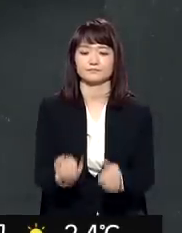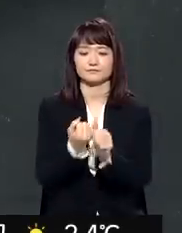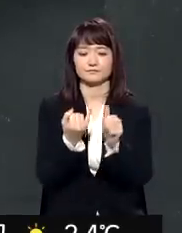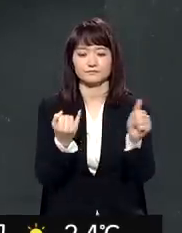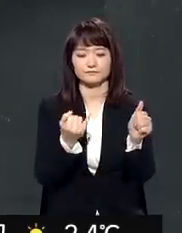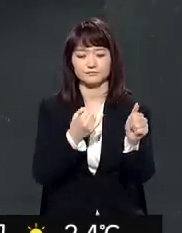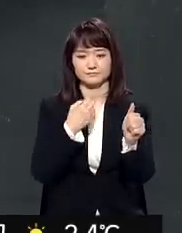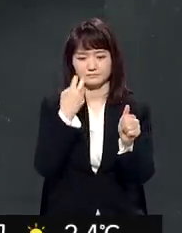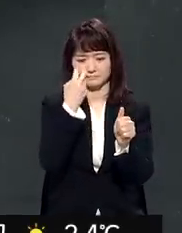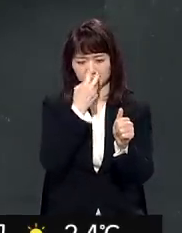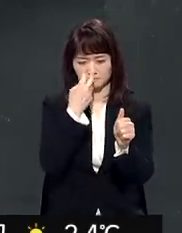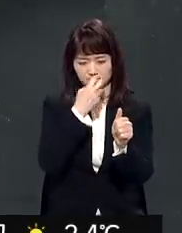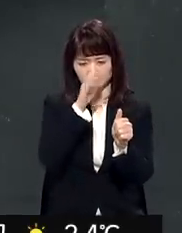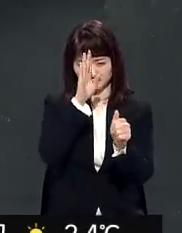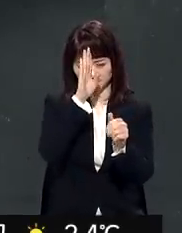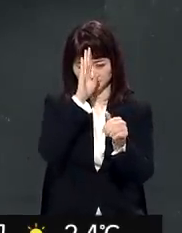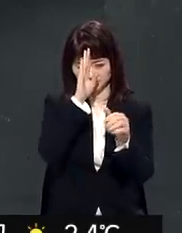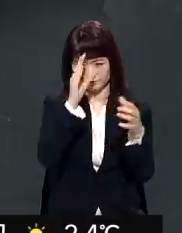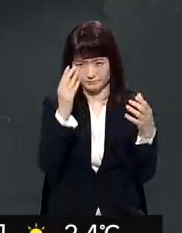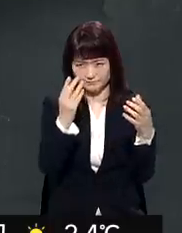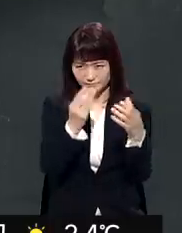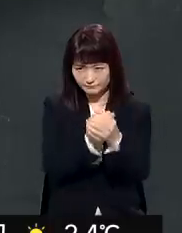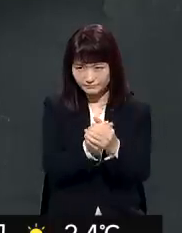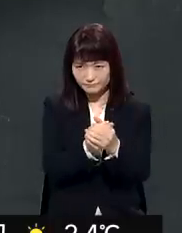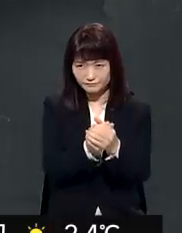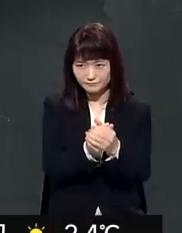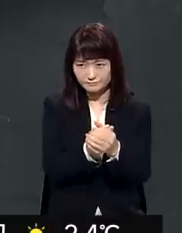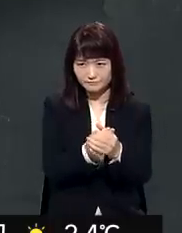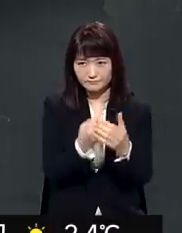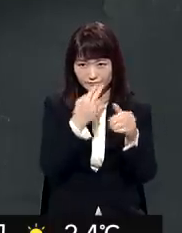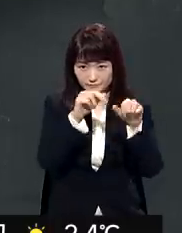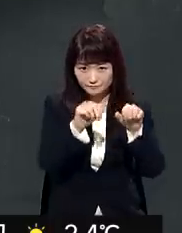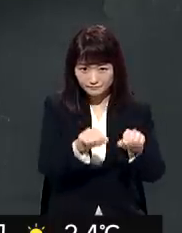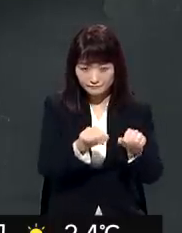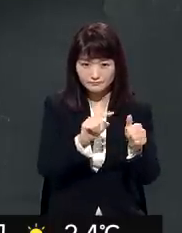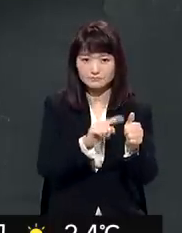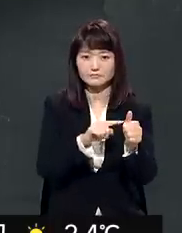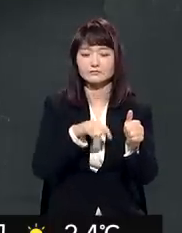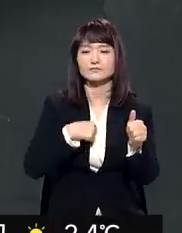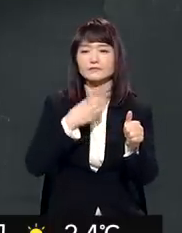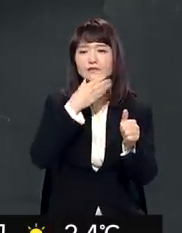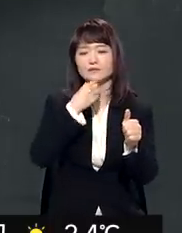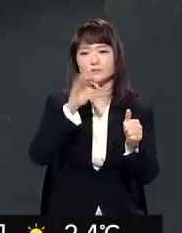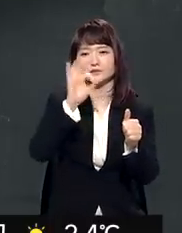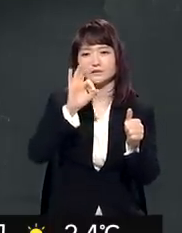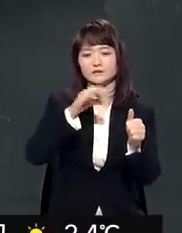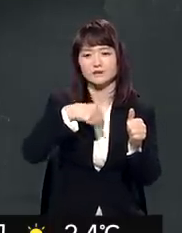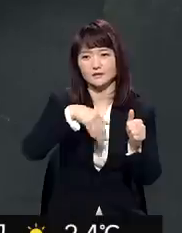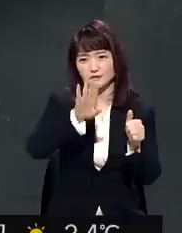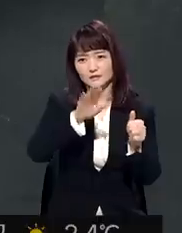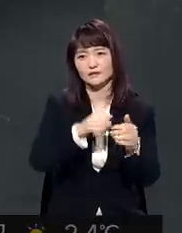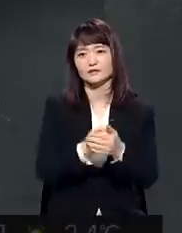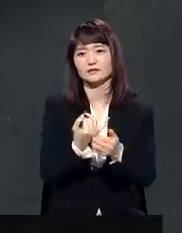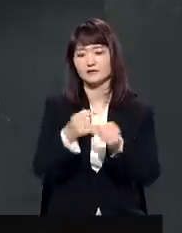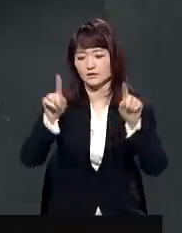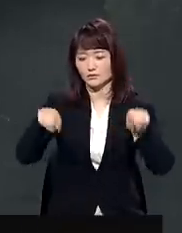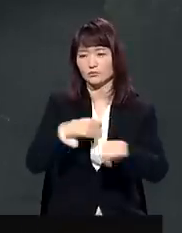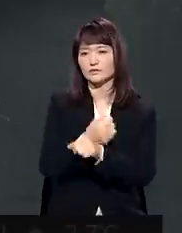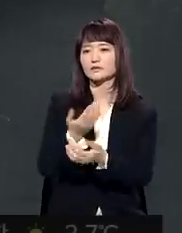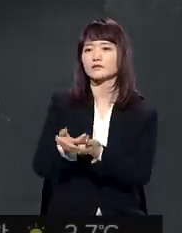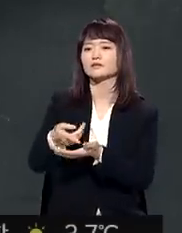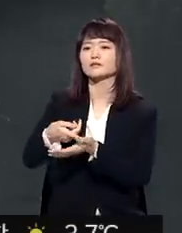간병에서 완치시켜서 겨우겨우 살려 놨더니지 행복 찾아간다고 하는 이혼해 달라고 하는이 인간